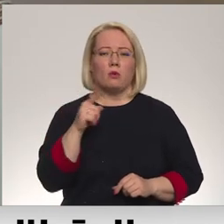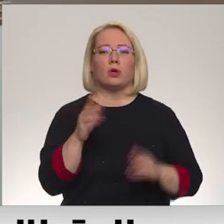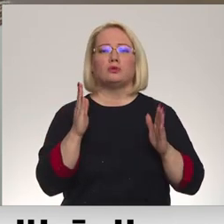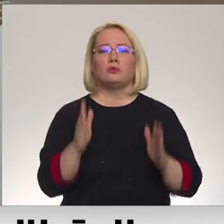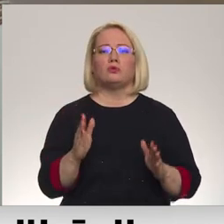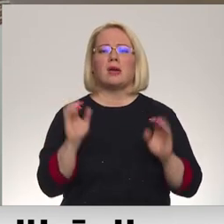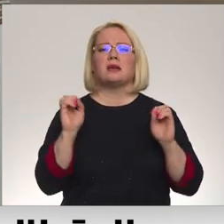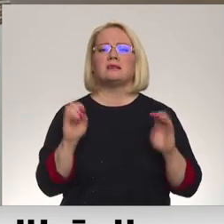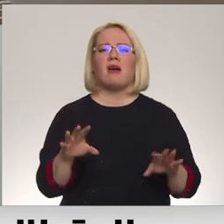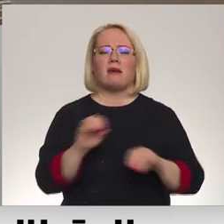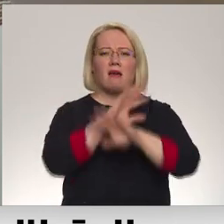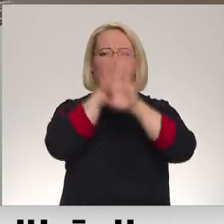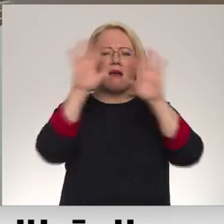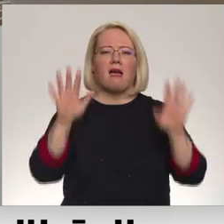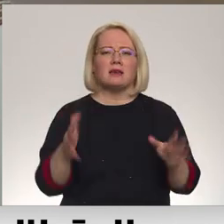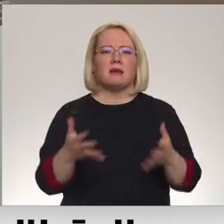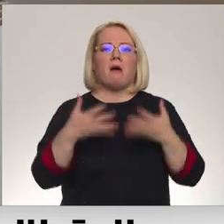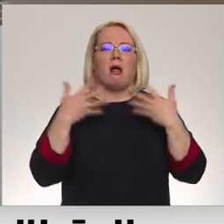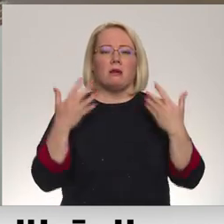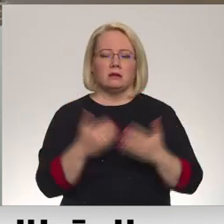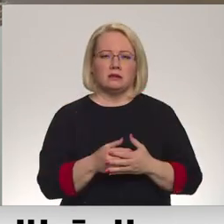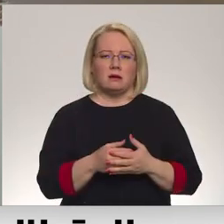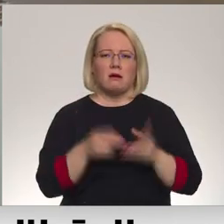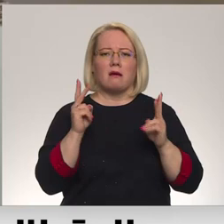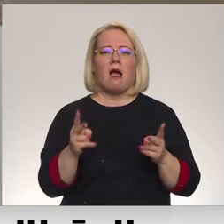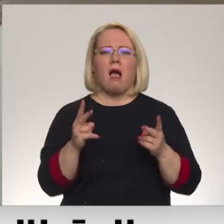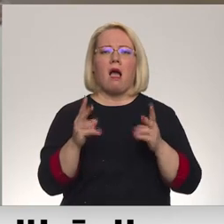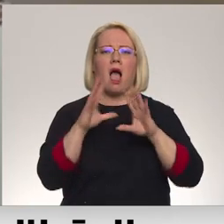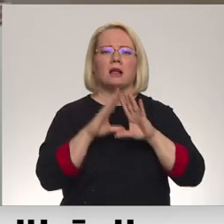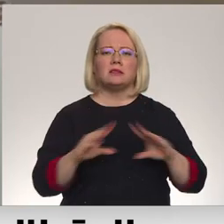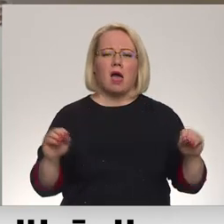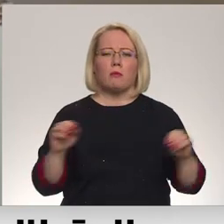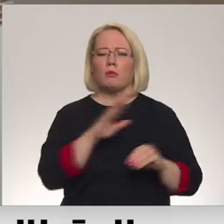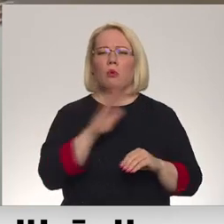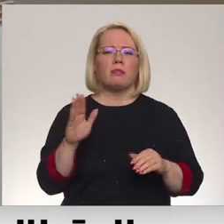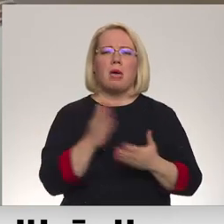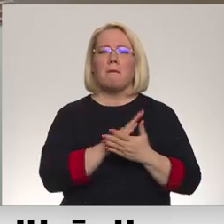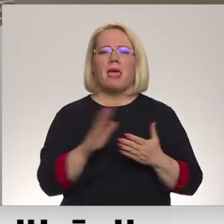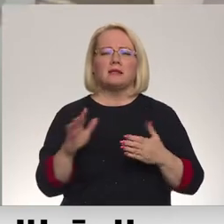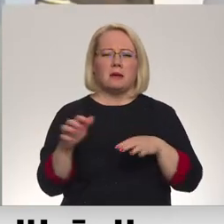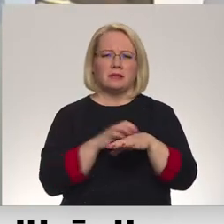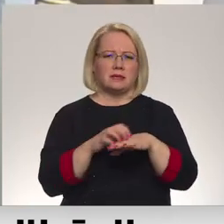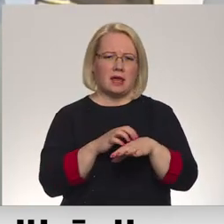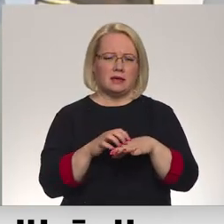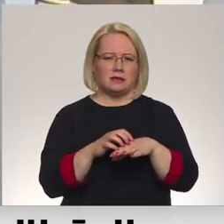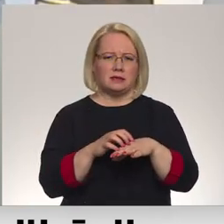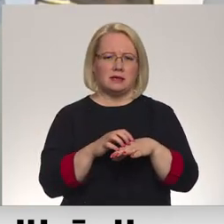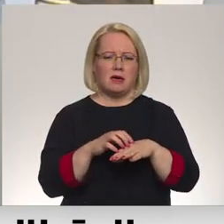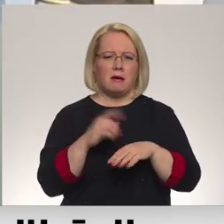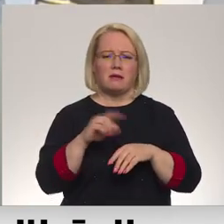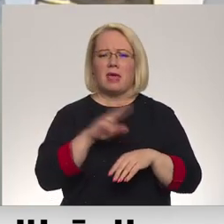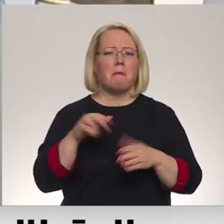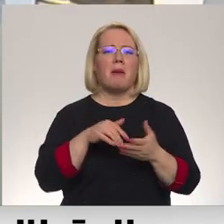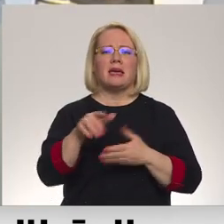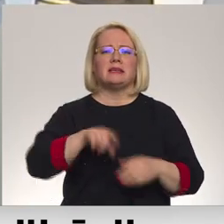būs kā svaiga gaisa malks, kā atslābums no nebeidzama stresa. Nepaies ilgs laiks,